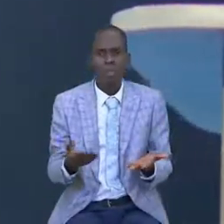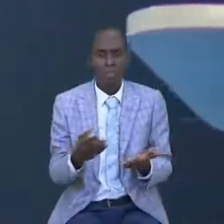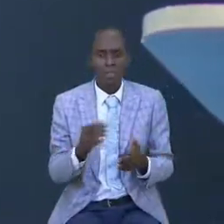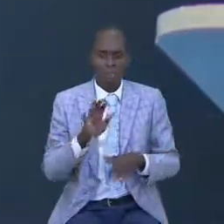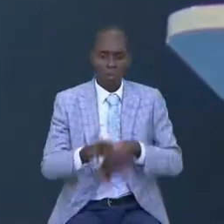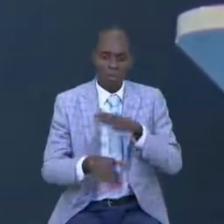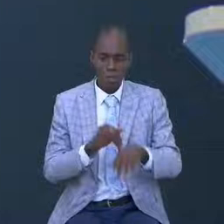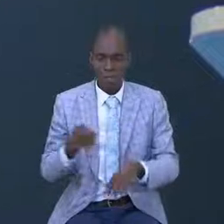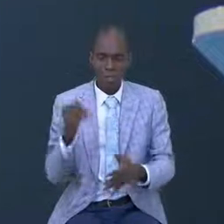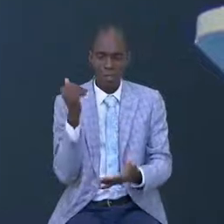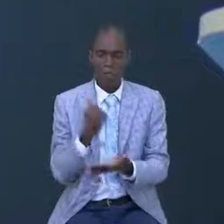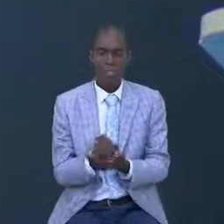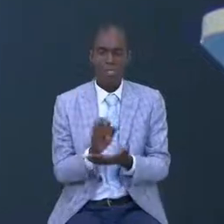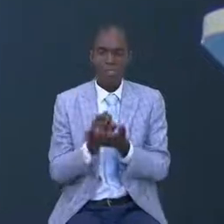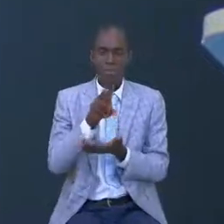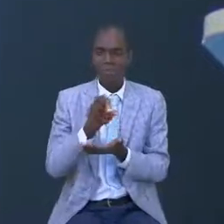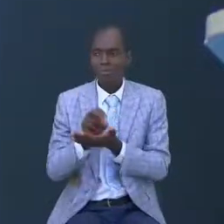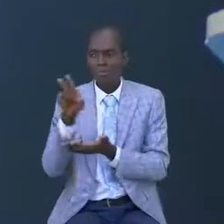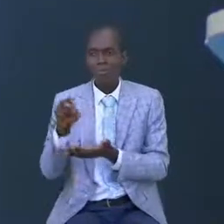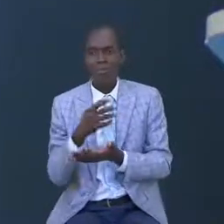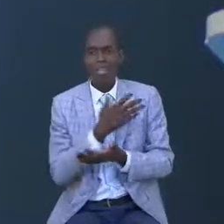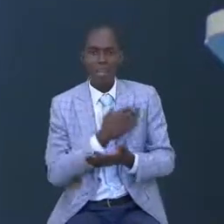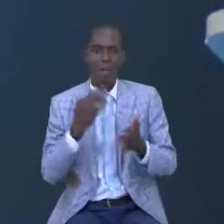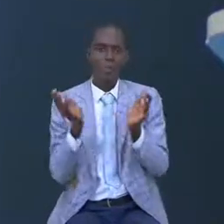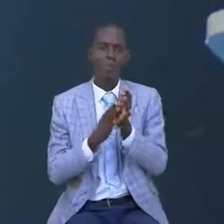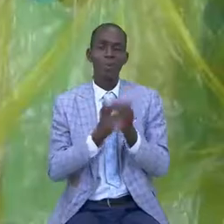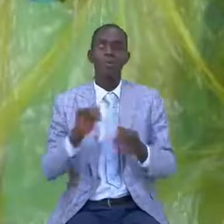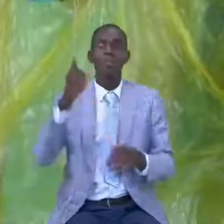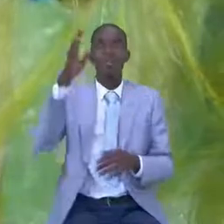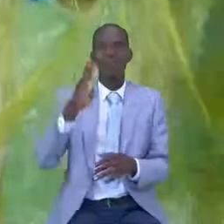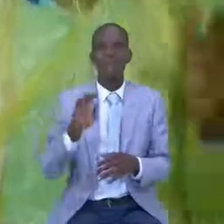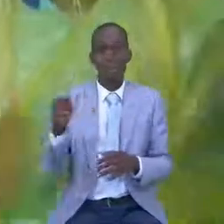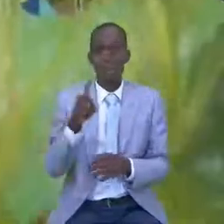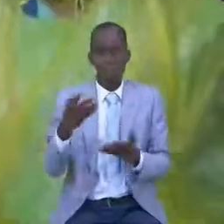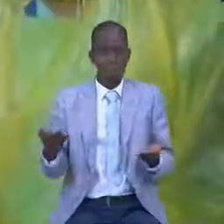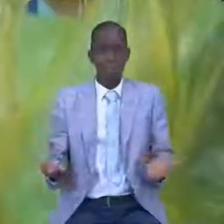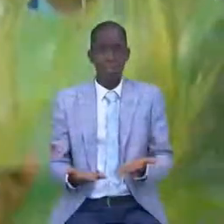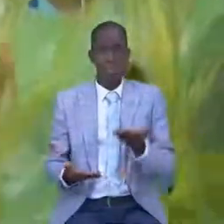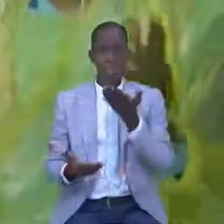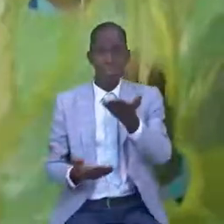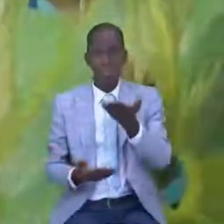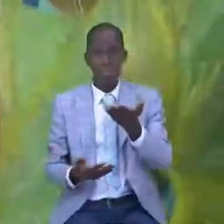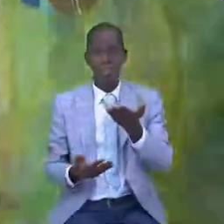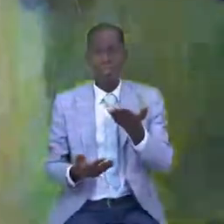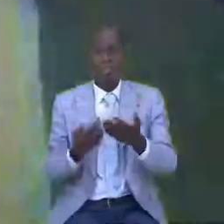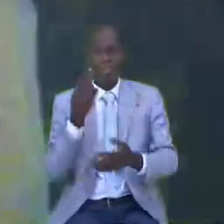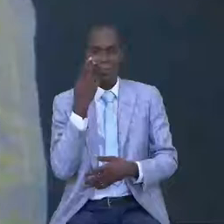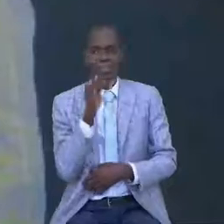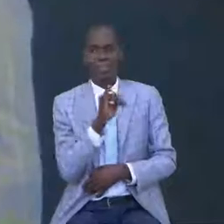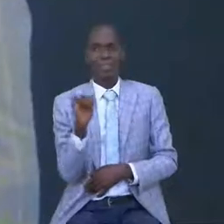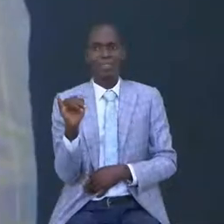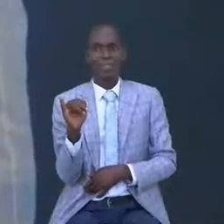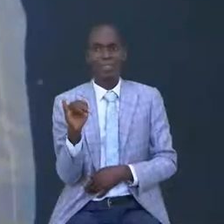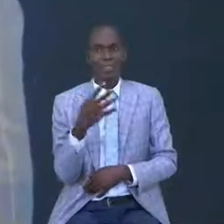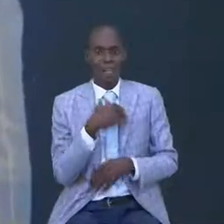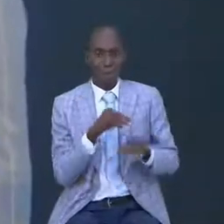louant Dieu. Y a-t-il quelqu'un là-bas qui marche, qui saute et loue Dieu? Y a-t-il quelqu'un